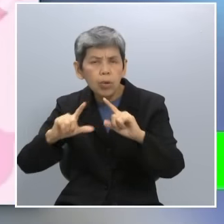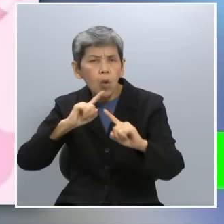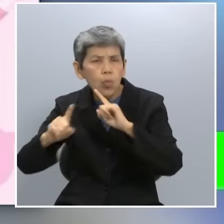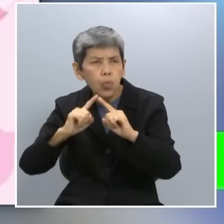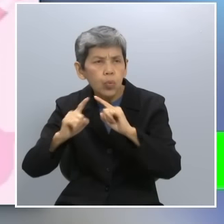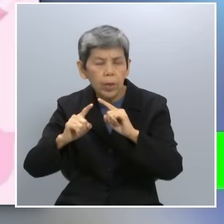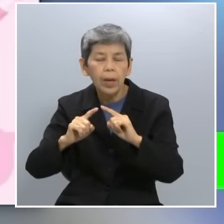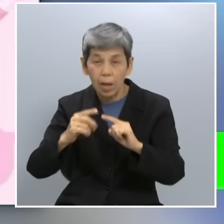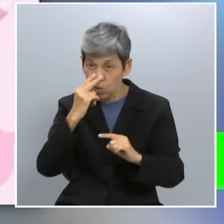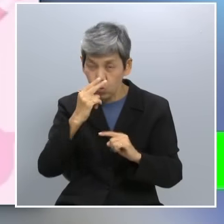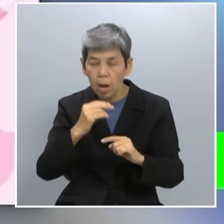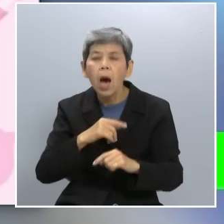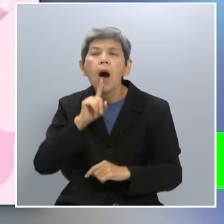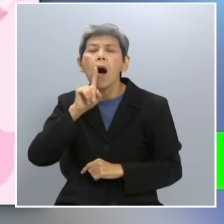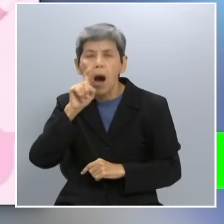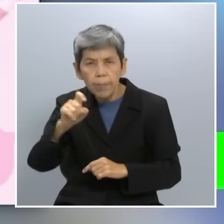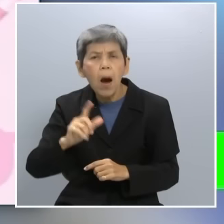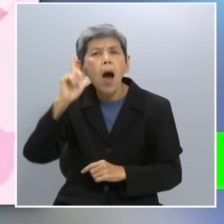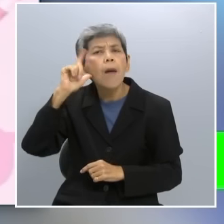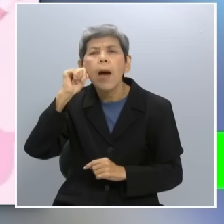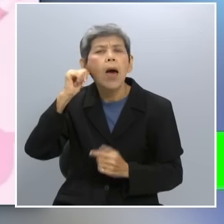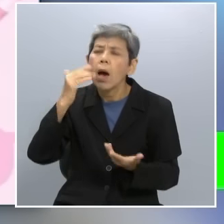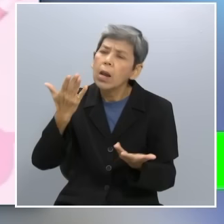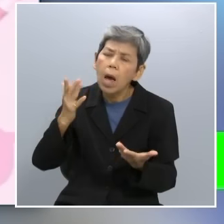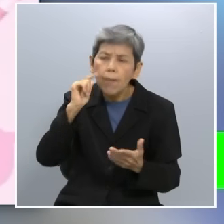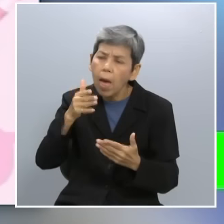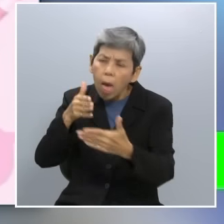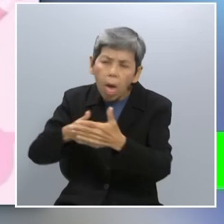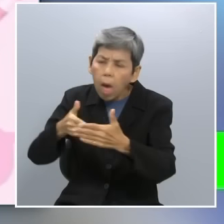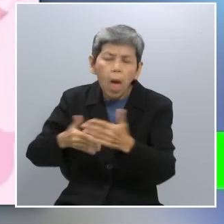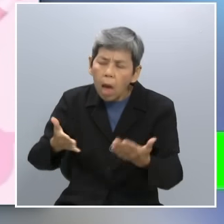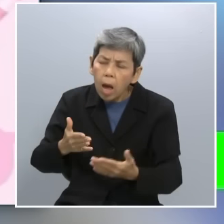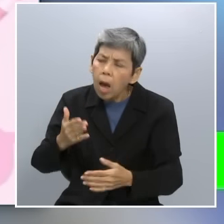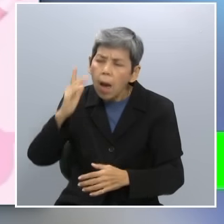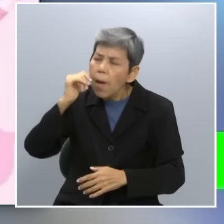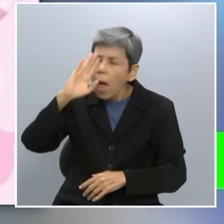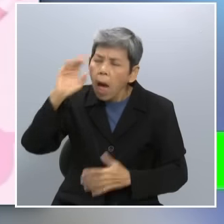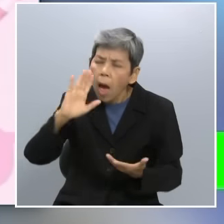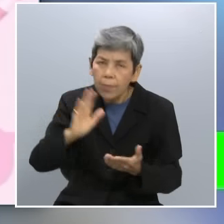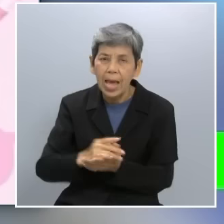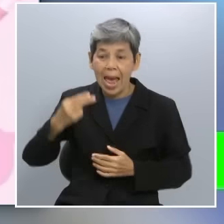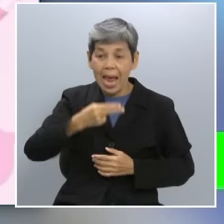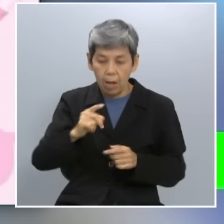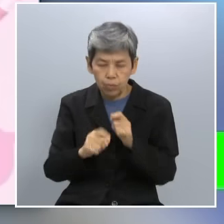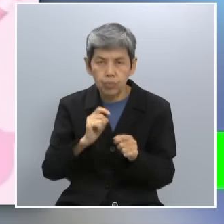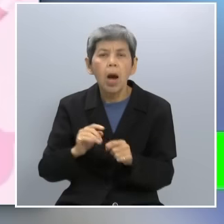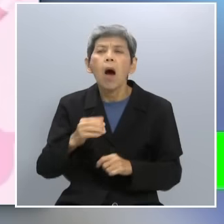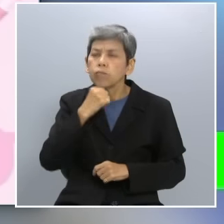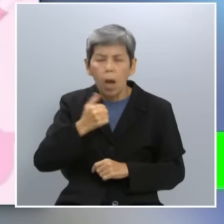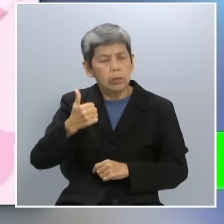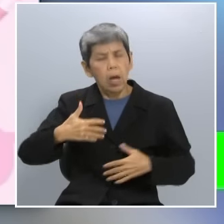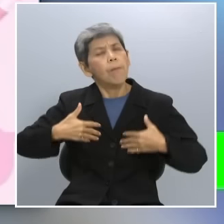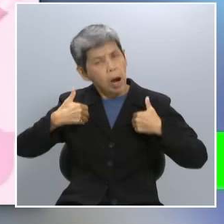นี่คุณผู้ชมเห็นมั้ยมันถามเลยแม่เป็นไงบ้างติดต่อไม่ได้เห็นมั้ยฮะเสร็จปุ๊บหลานก็ตอบกลับไปบอกย่าสบายดี